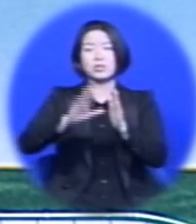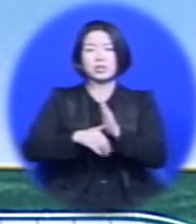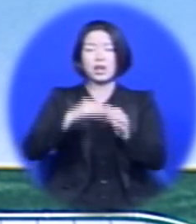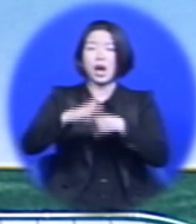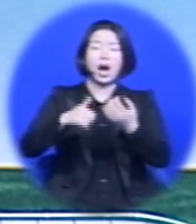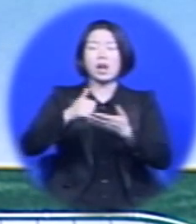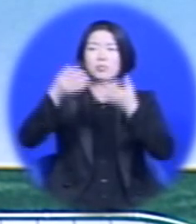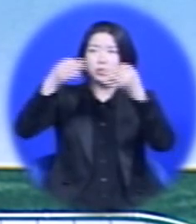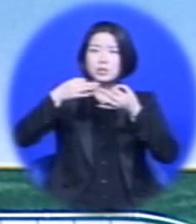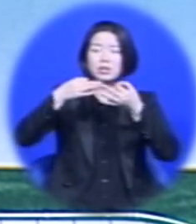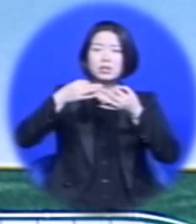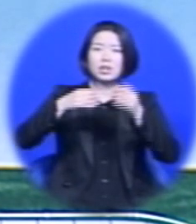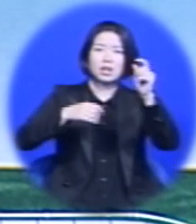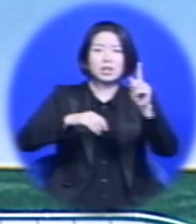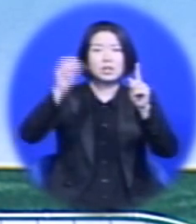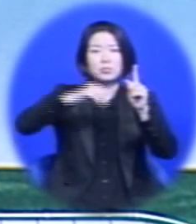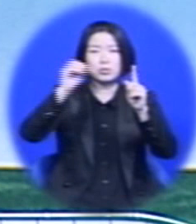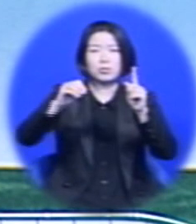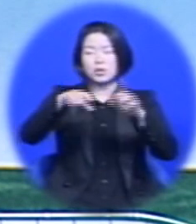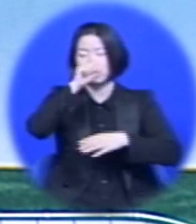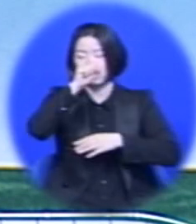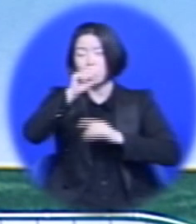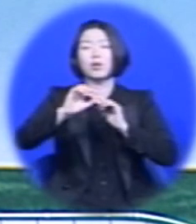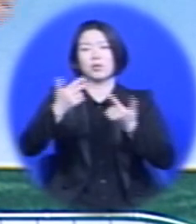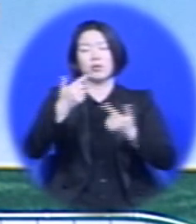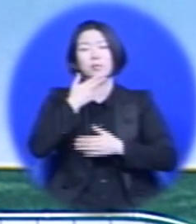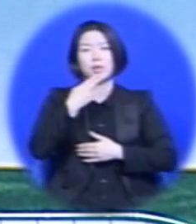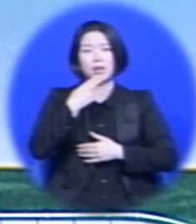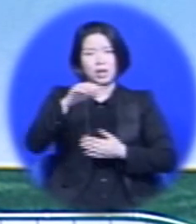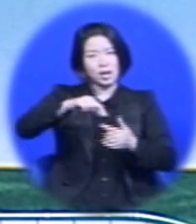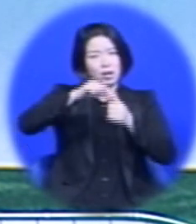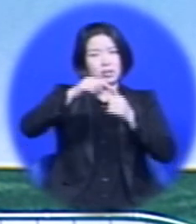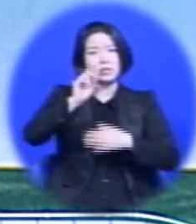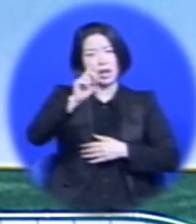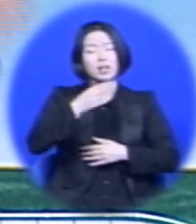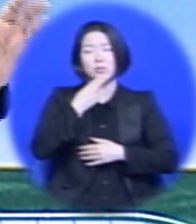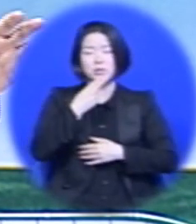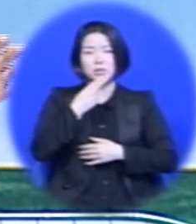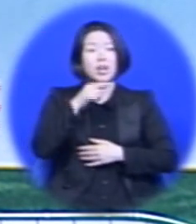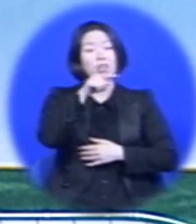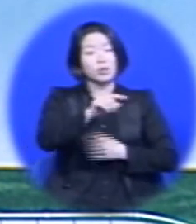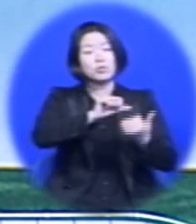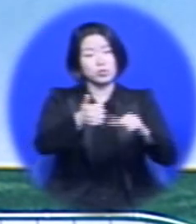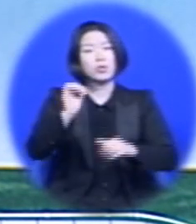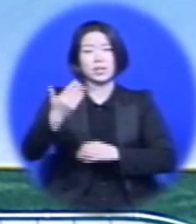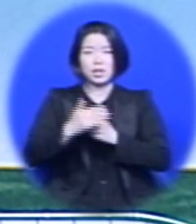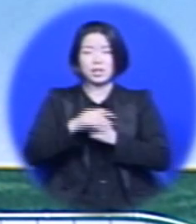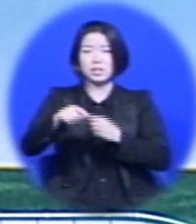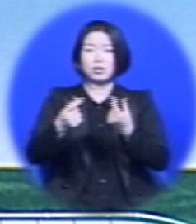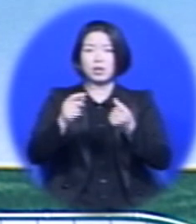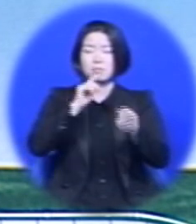유기성이에게는 1% 선한 것도 없구나 건질게 아무것도 없구나 너는 죽어야 된다 그렇게